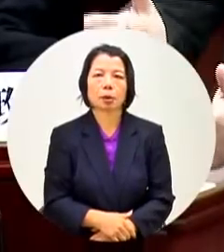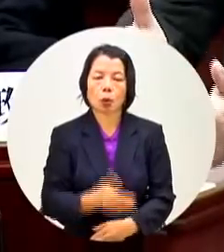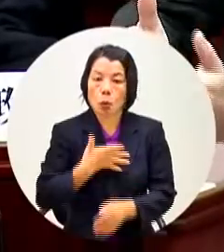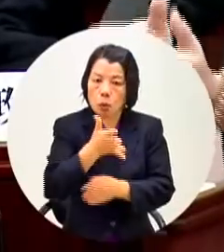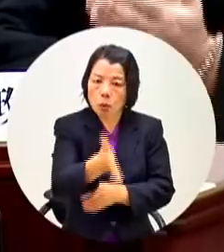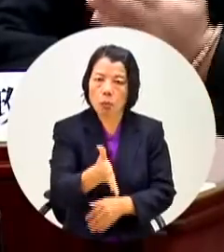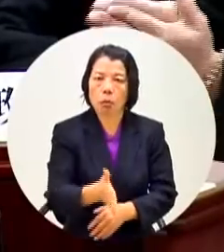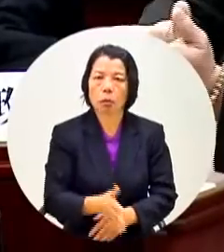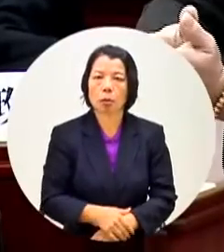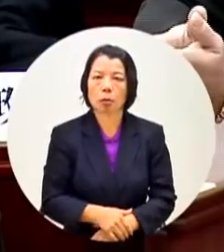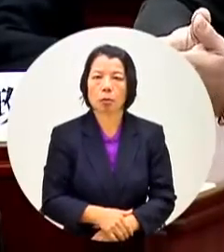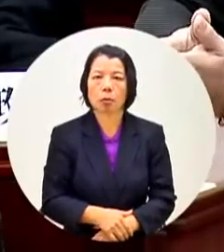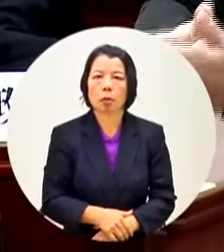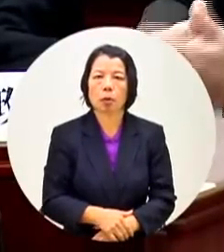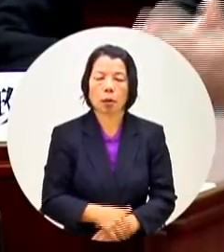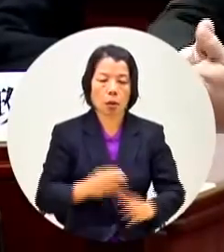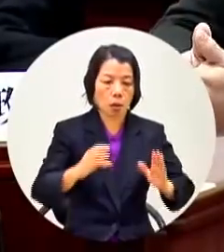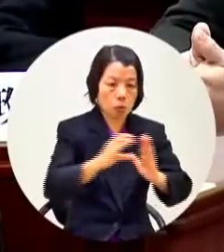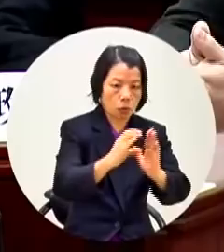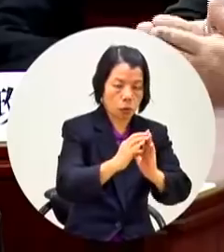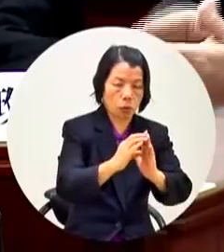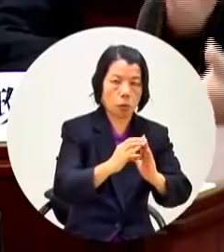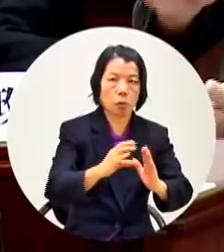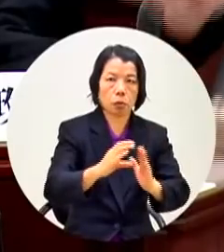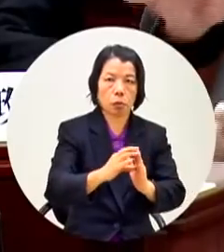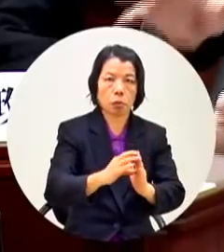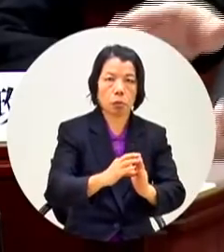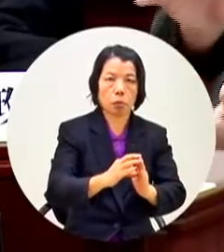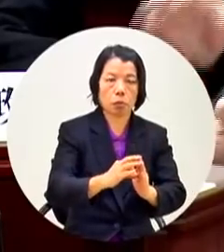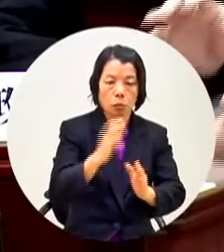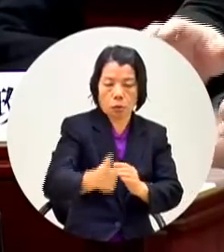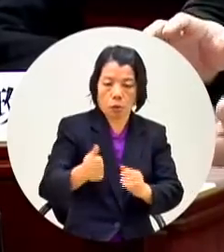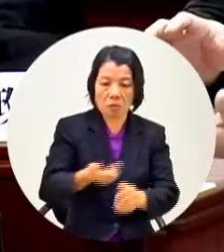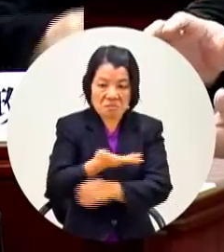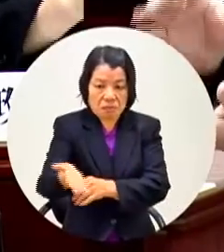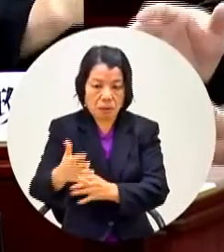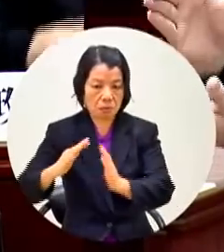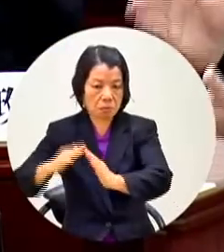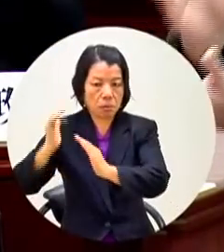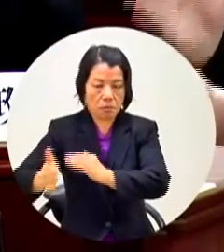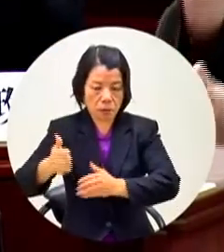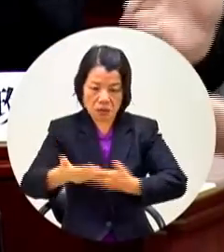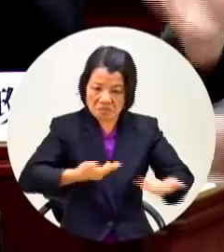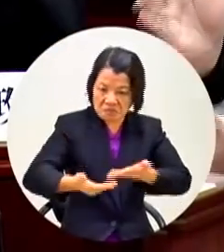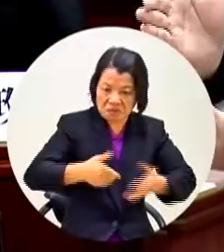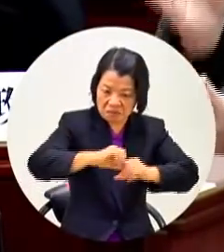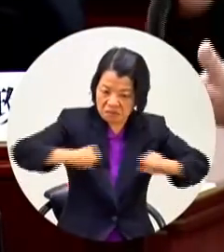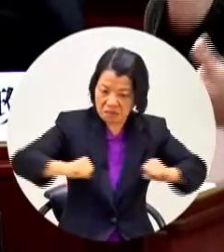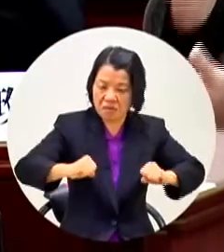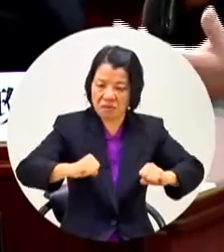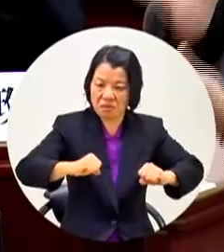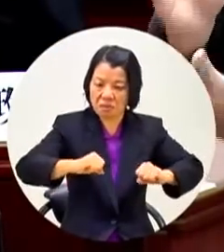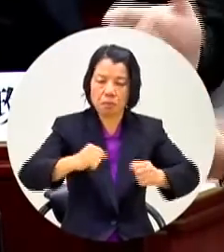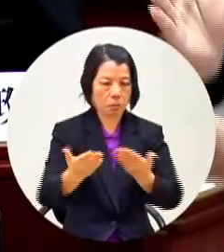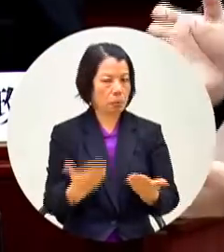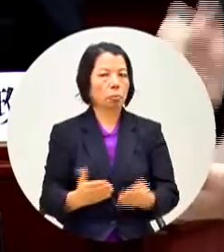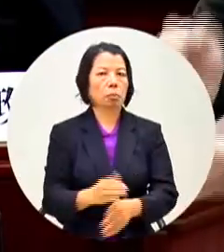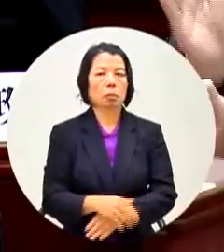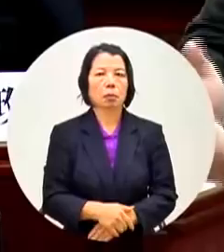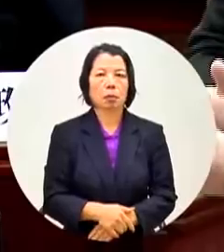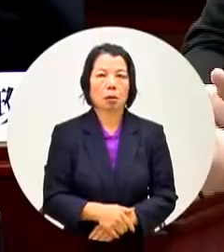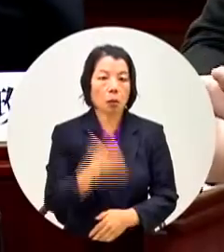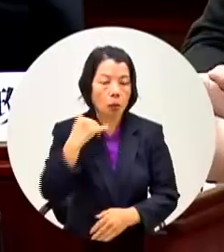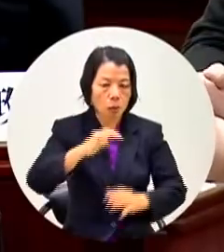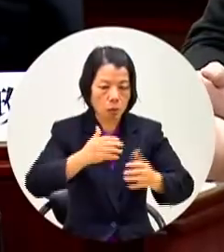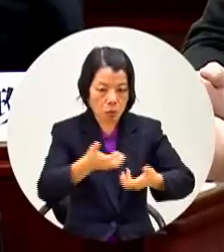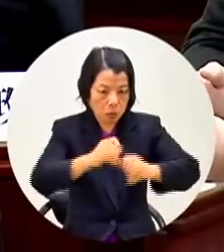让市长了解这些业务。这很重要，市长要一个很清楚的认知，才有办法去做政治或者是政策的决